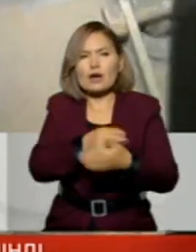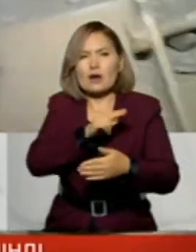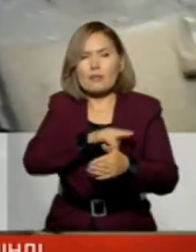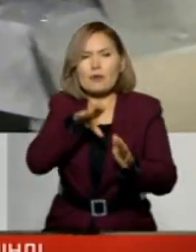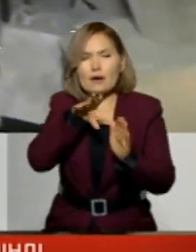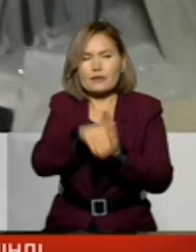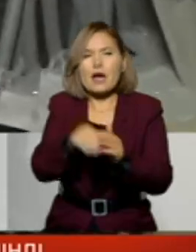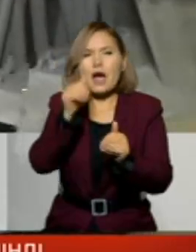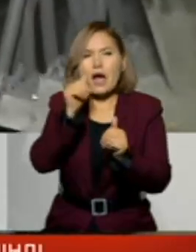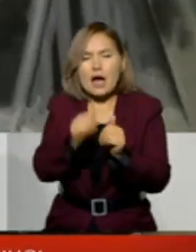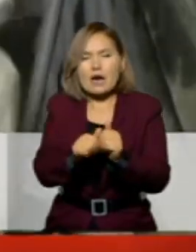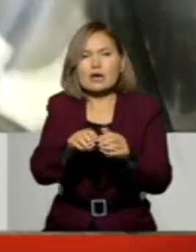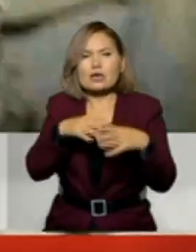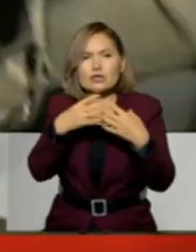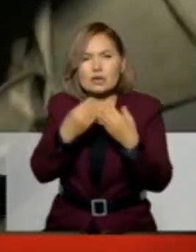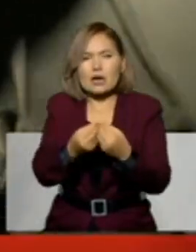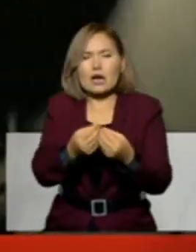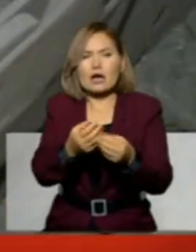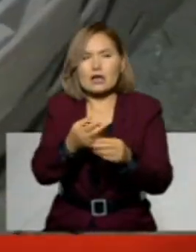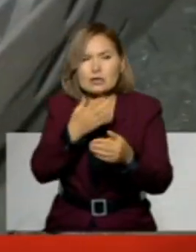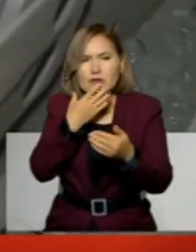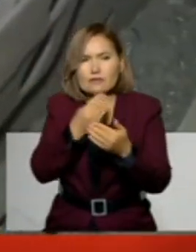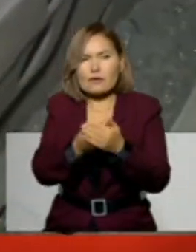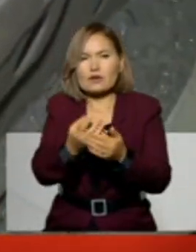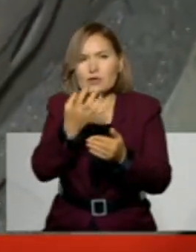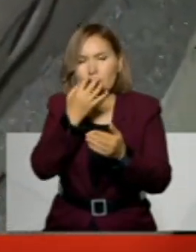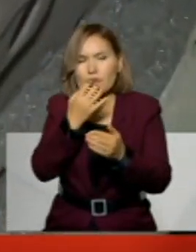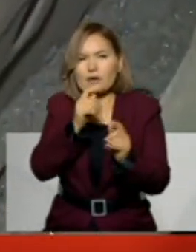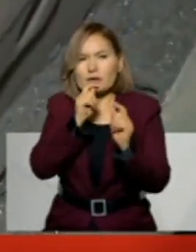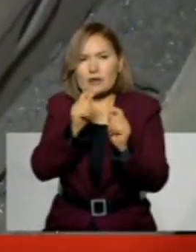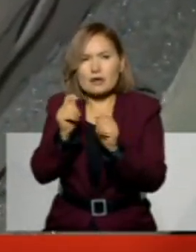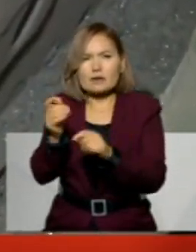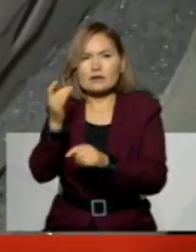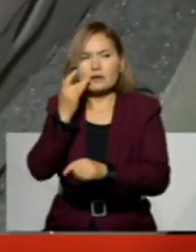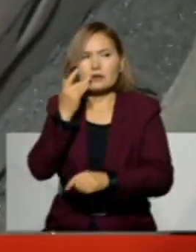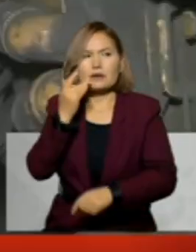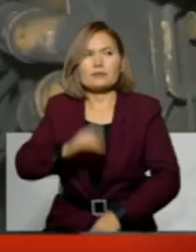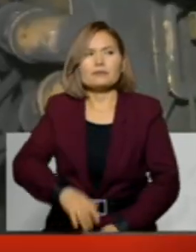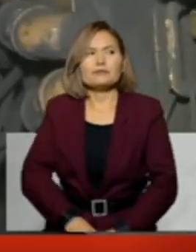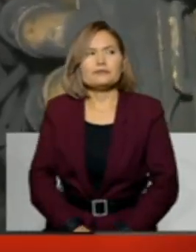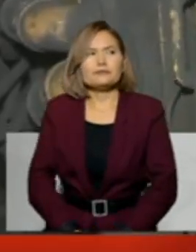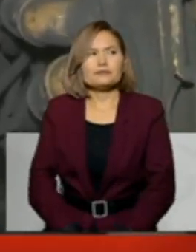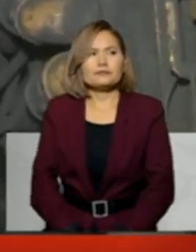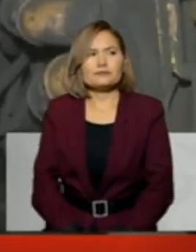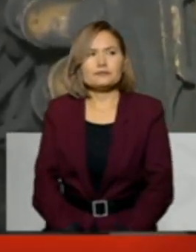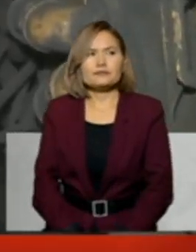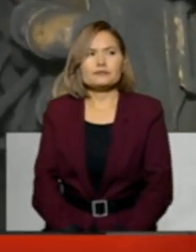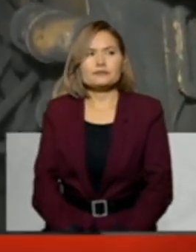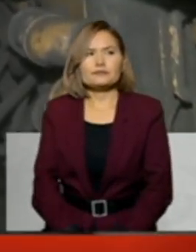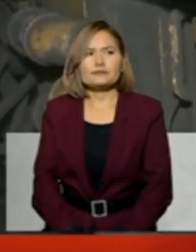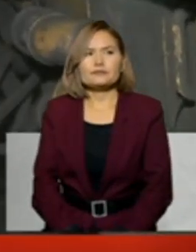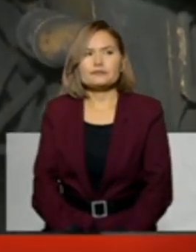әр шаңыраққа жылу сыйлап келеді. Жандос Бақытұлы, Бекзат Сәбетұлы, Қазақстан ұлттық телеарнасы, Қарағанды облысы.